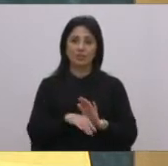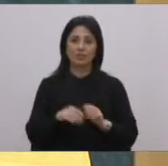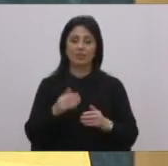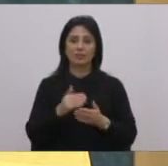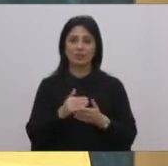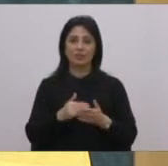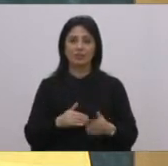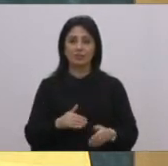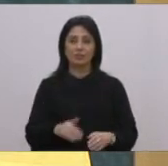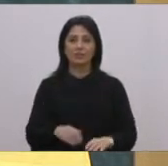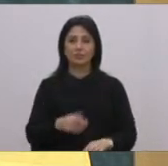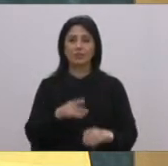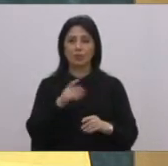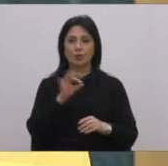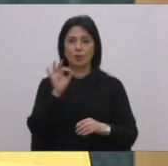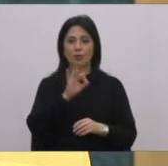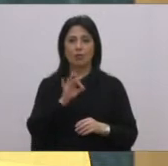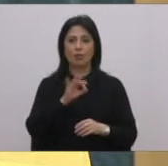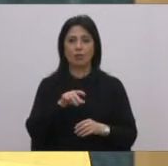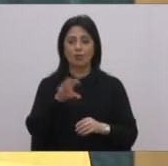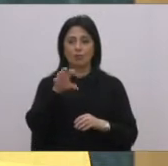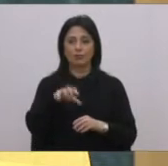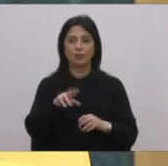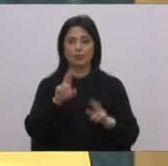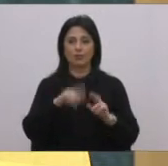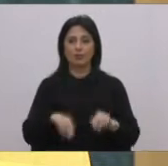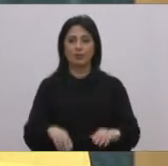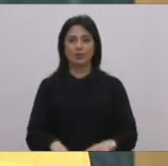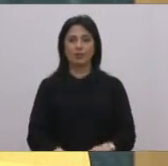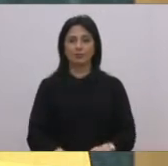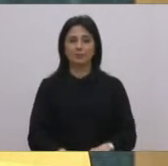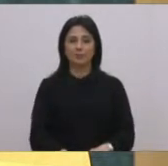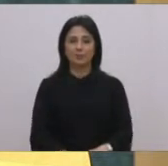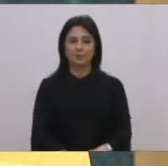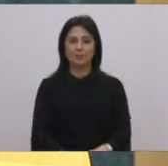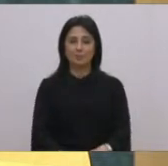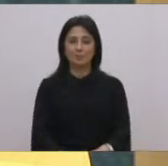24 წელს აღნიშნული ობიექტიც დასრულდება.